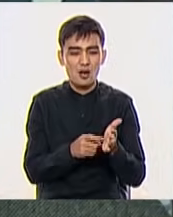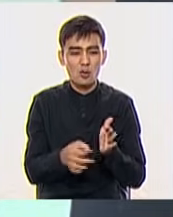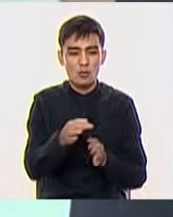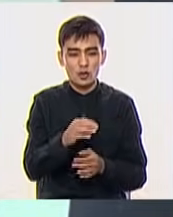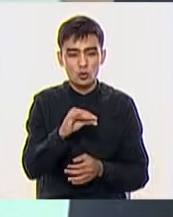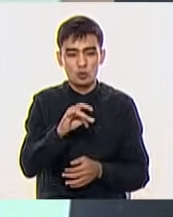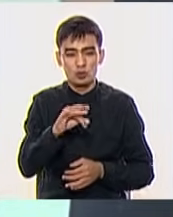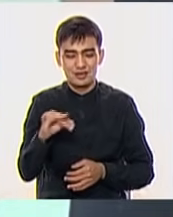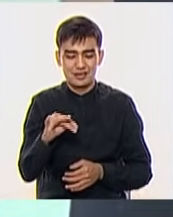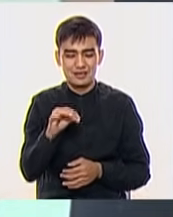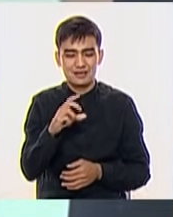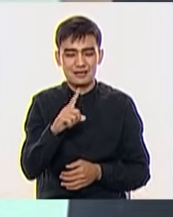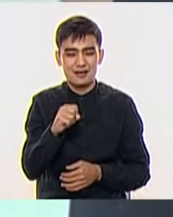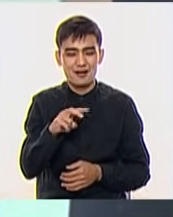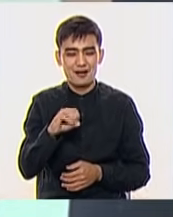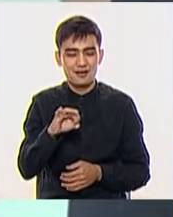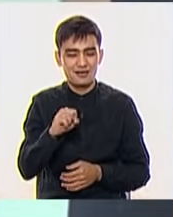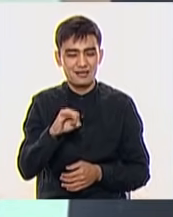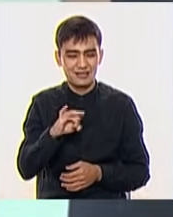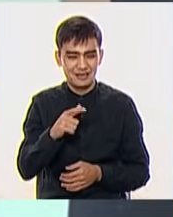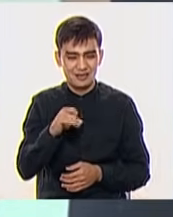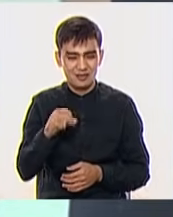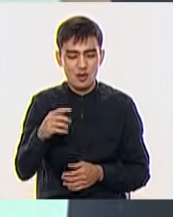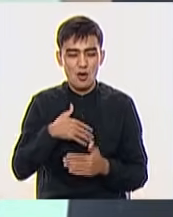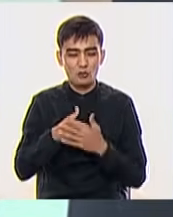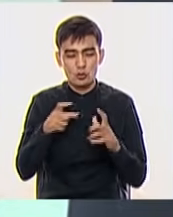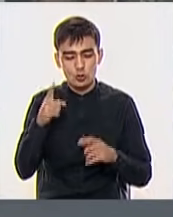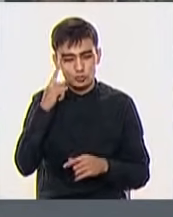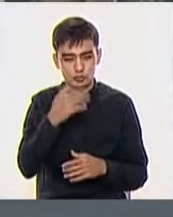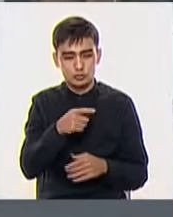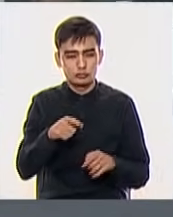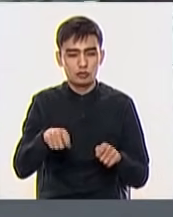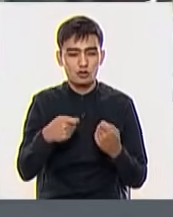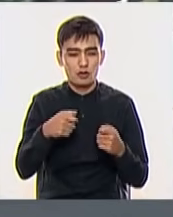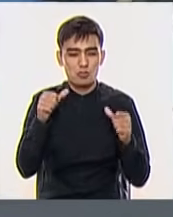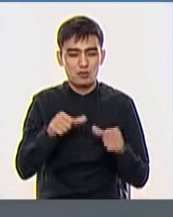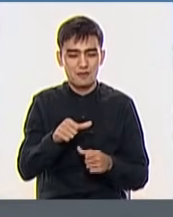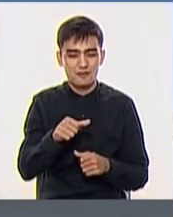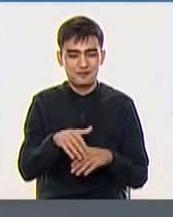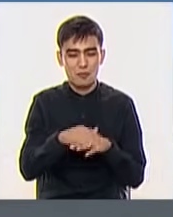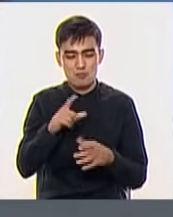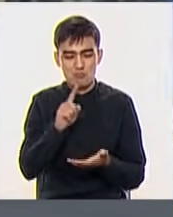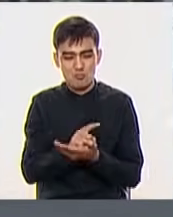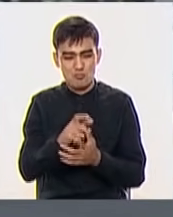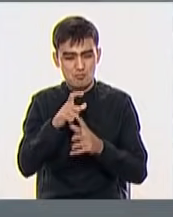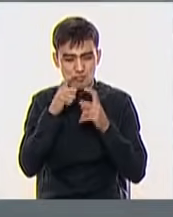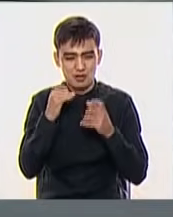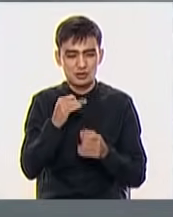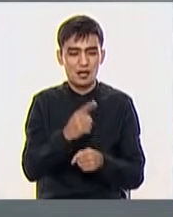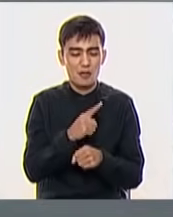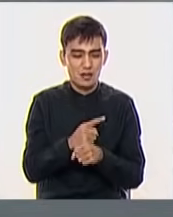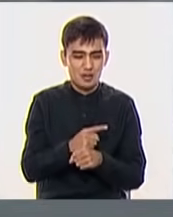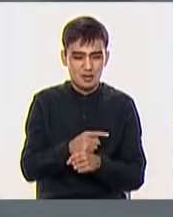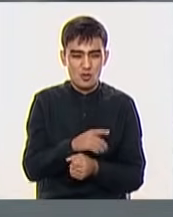области Юрия Залыгина. Активистки посчитали нарушением их права обязательное ношение масок, запрет на